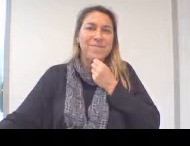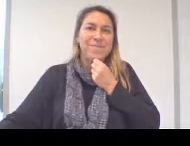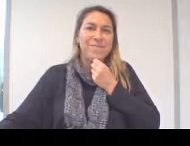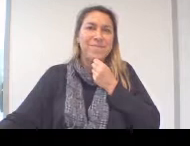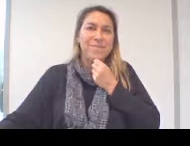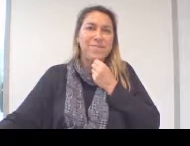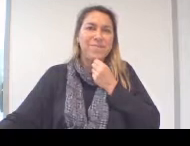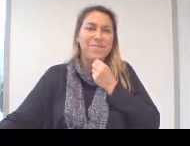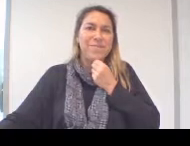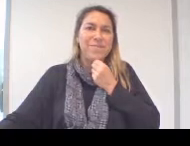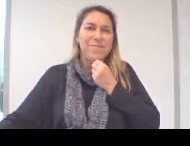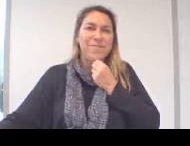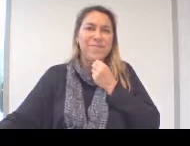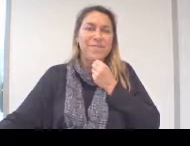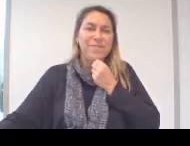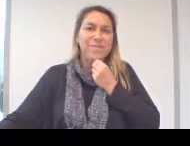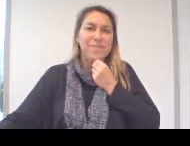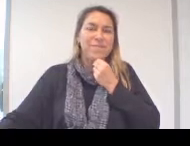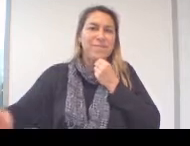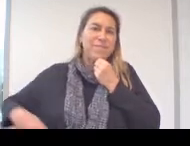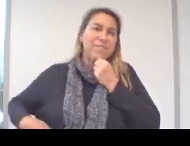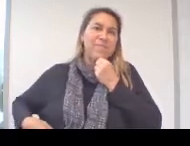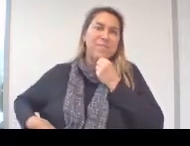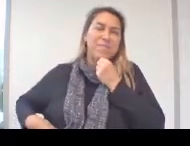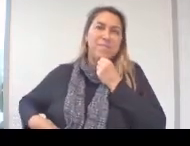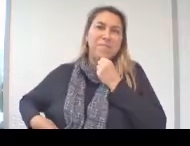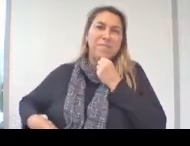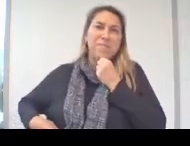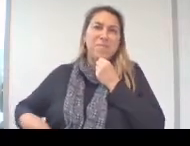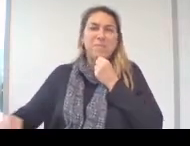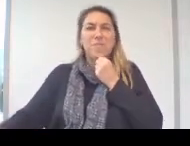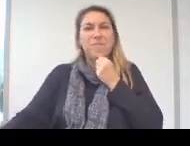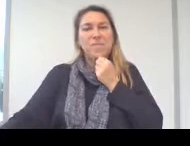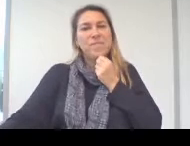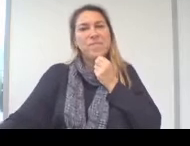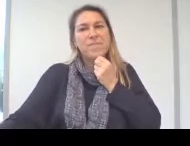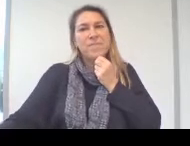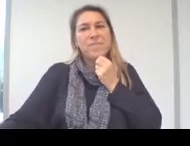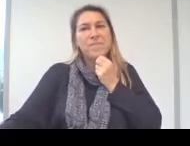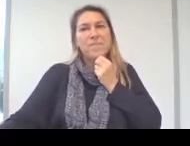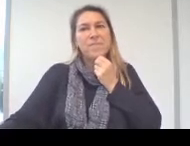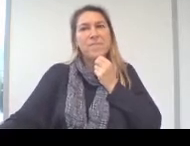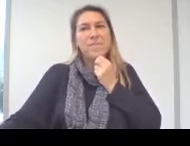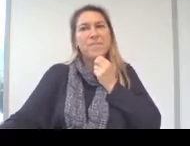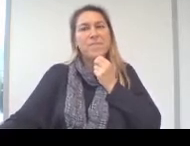L'animation enfant, je veux faire un petit focus parce que l'animation enfant, ado et jeune